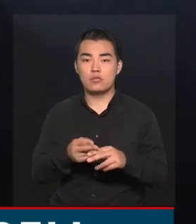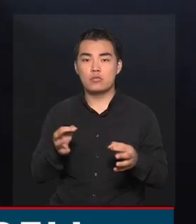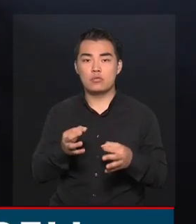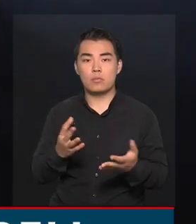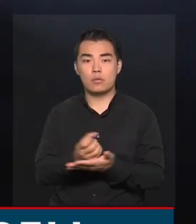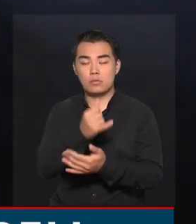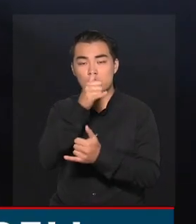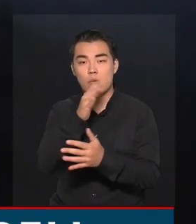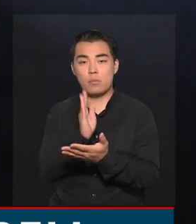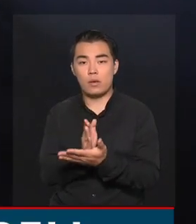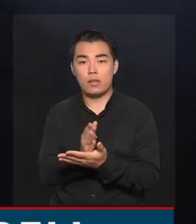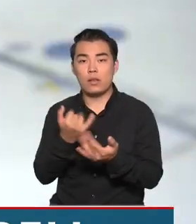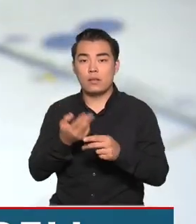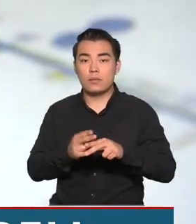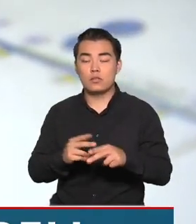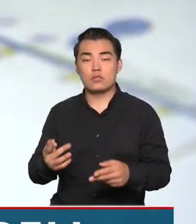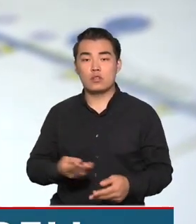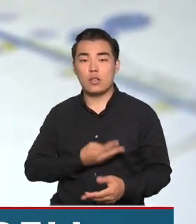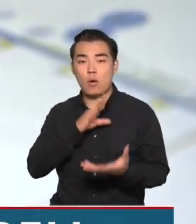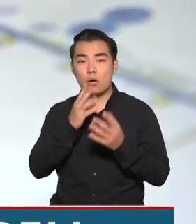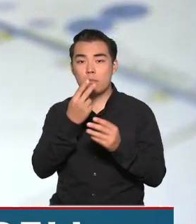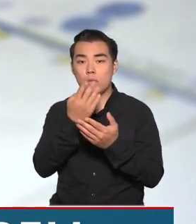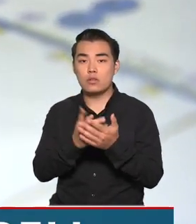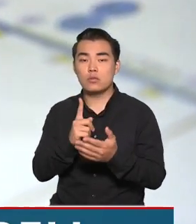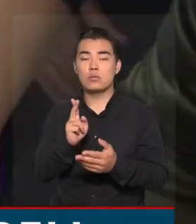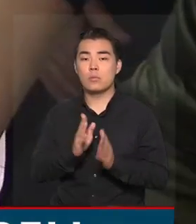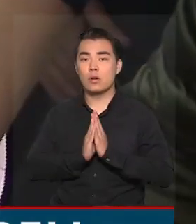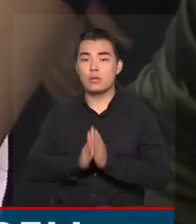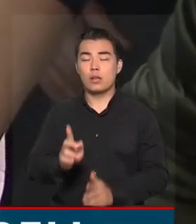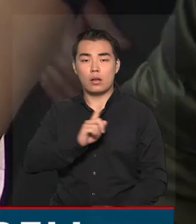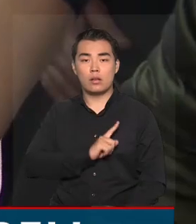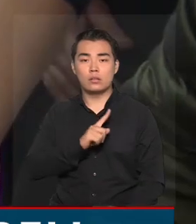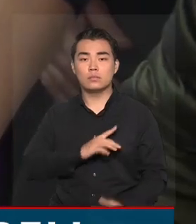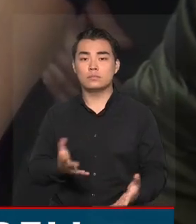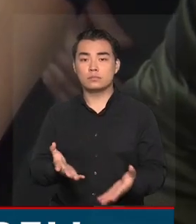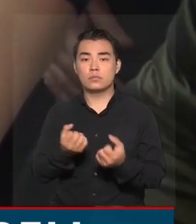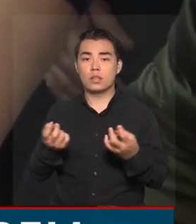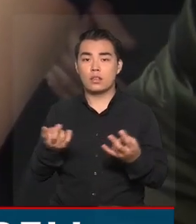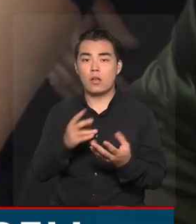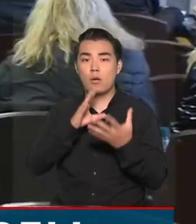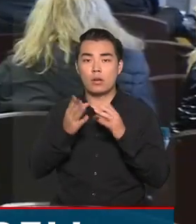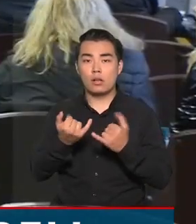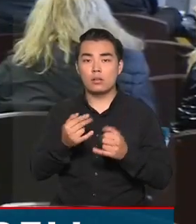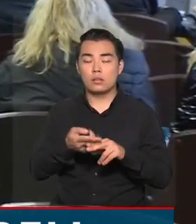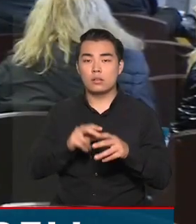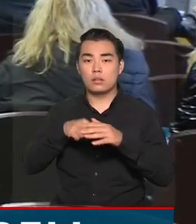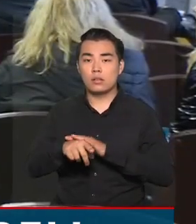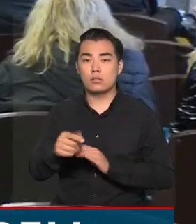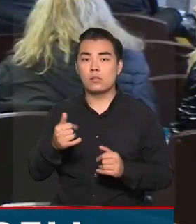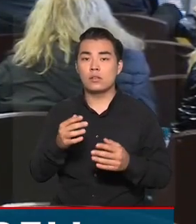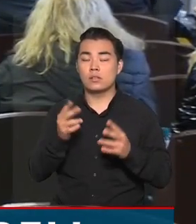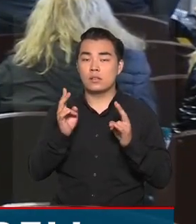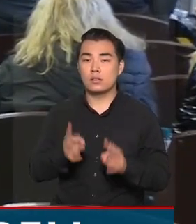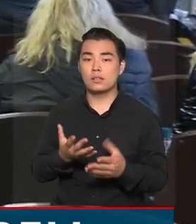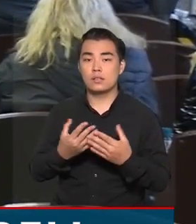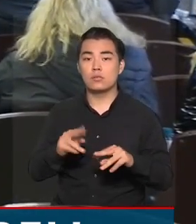Ал қазір жанын шүберекке түйіп жердің үстінен көмек қолын күтіп отырған кеншілерді құтқару қажет. Басты міндет осы. Қаза тапқандардың отбасыларына